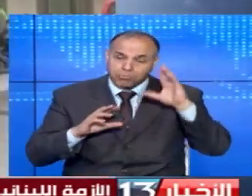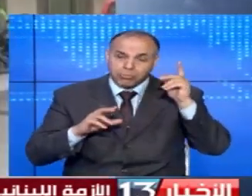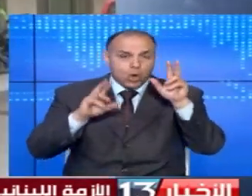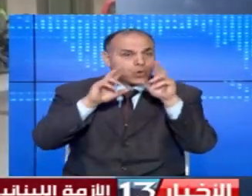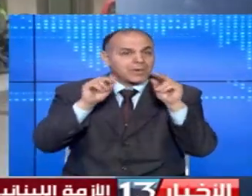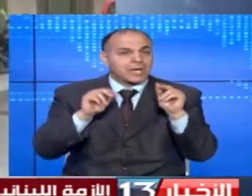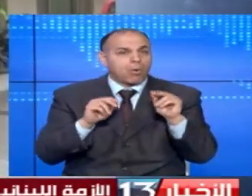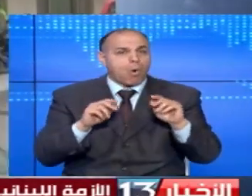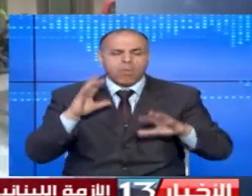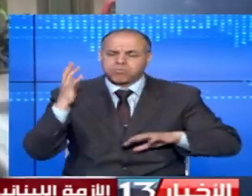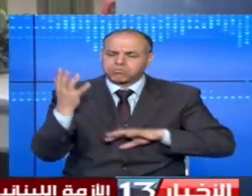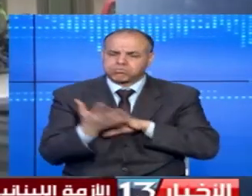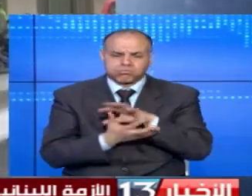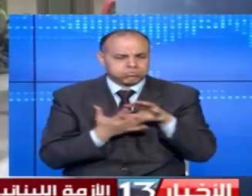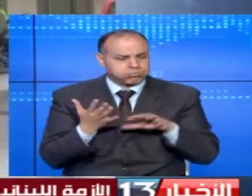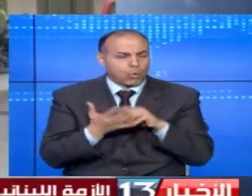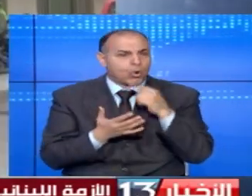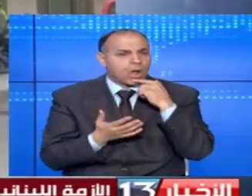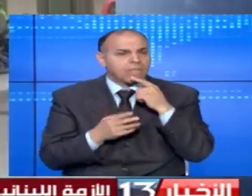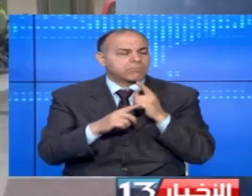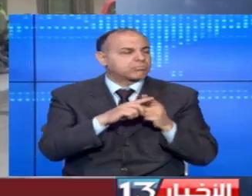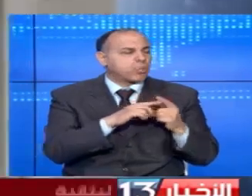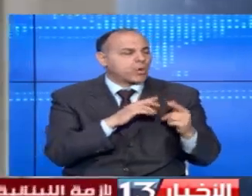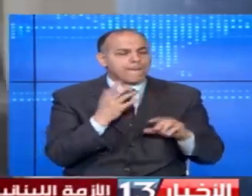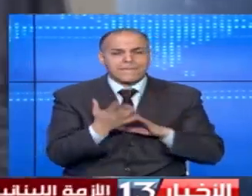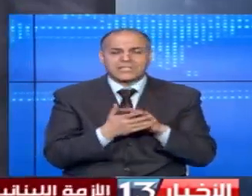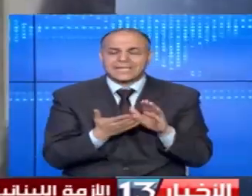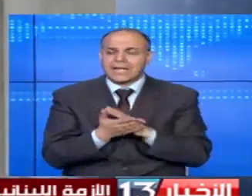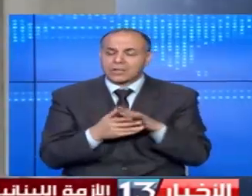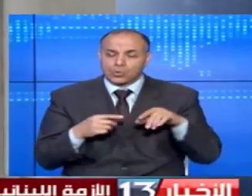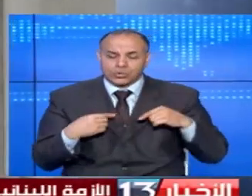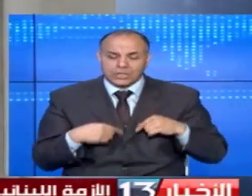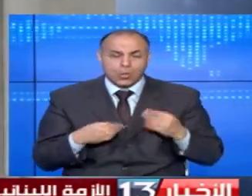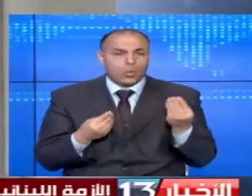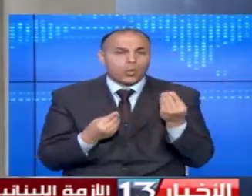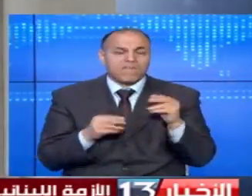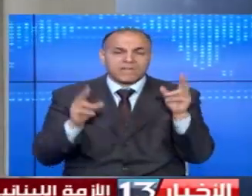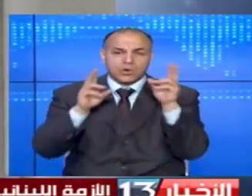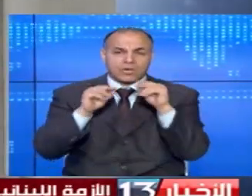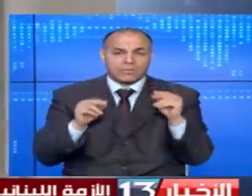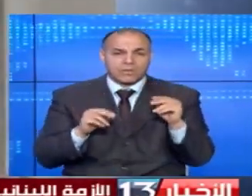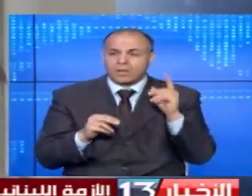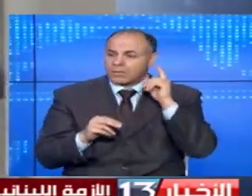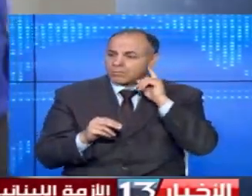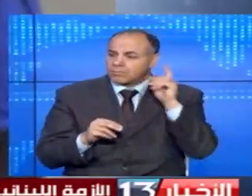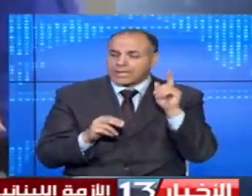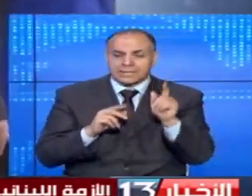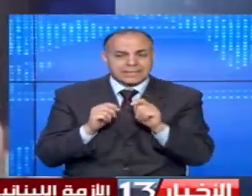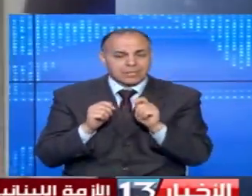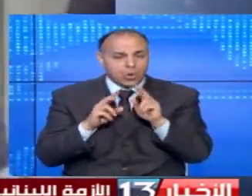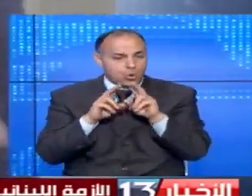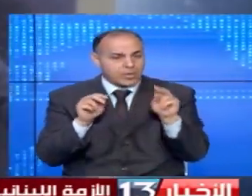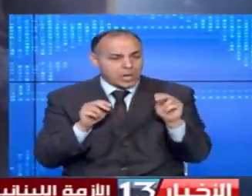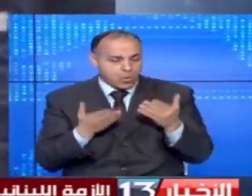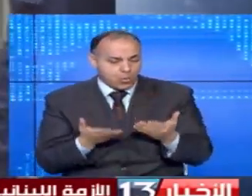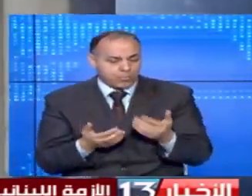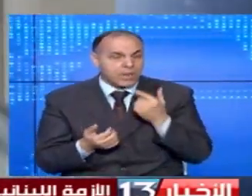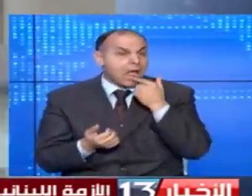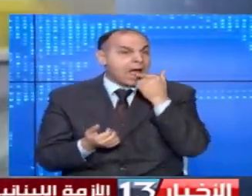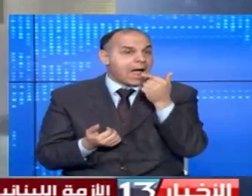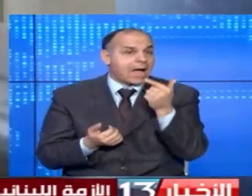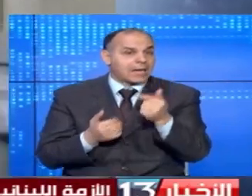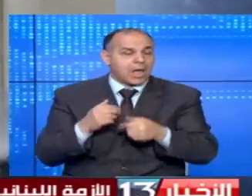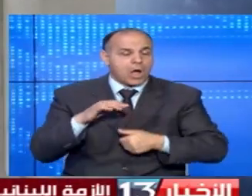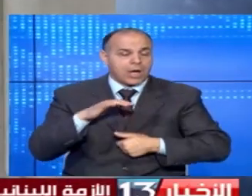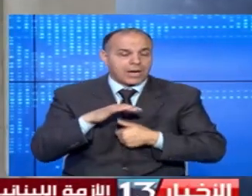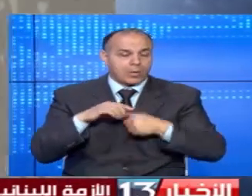فتيل احتجاجات في منحى ايجابي لازمه تشكيل الحكومه في لبنان قالت مصادر سياسيه لبنانيه اليوم ان رئيس